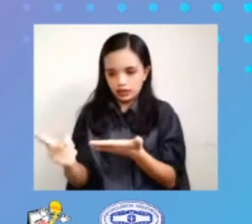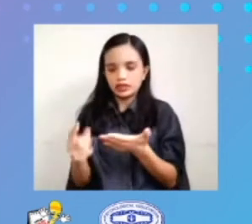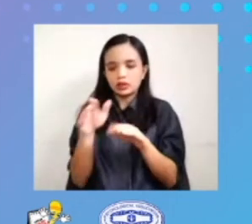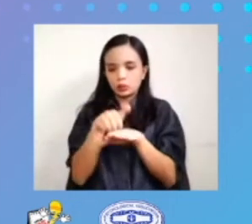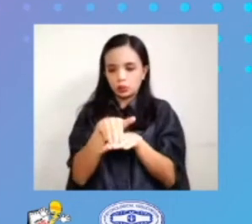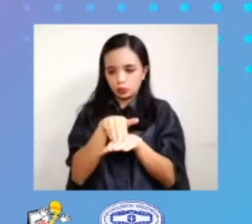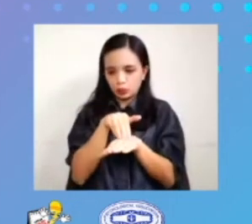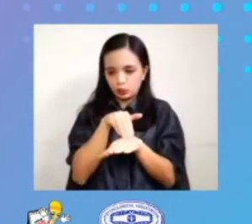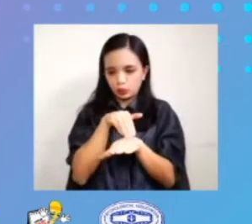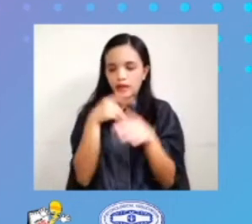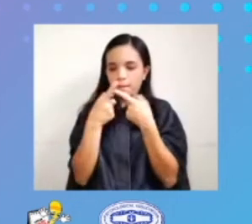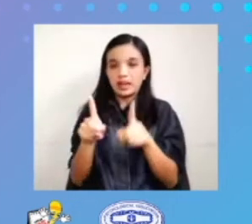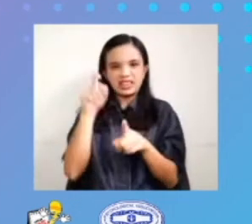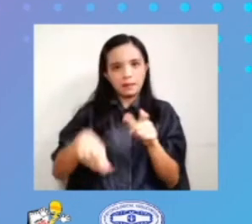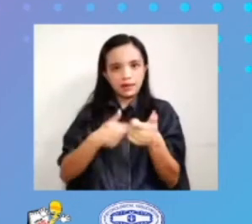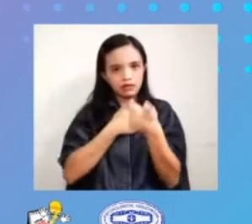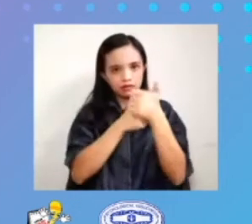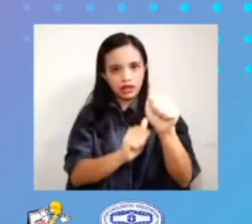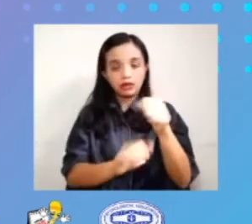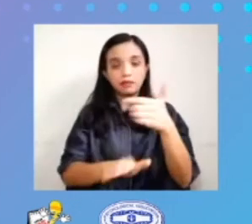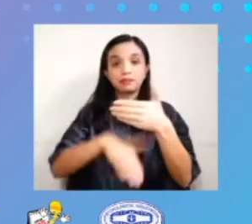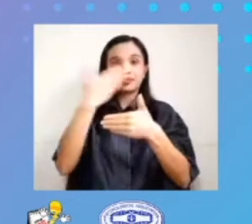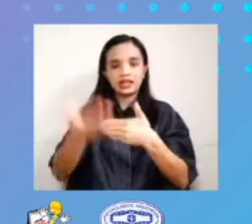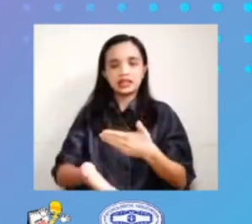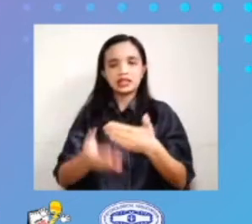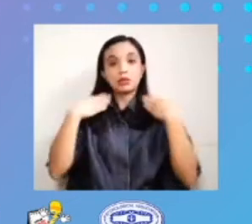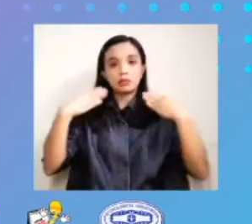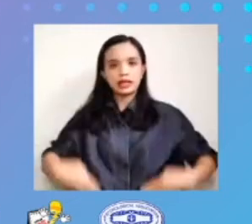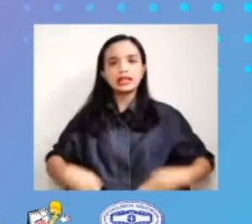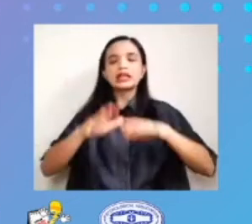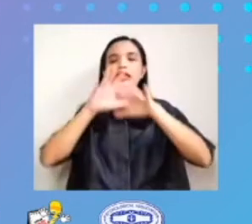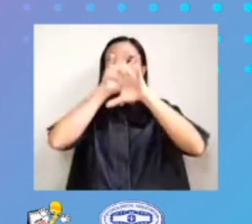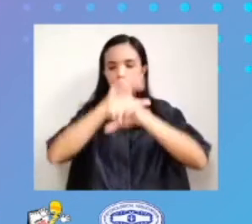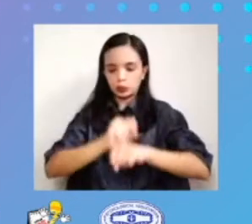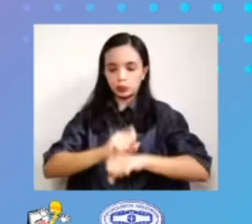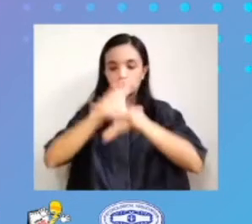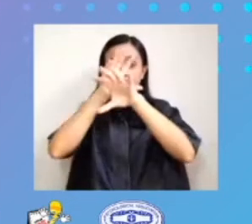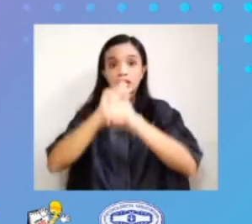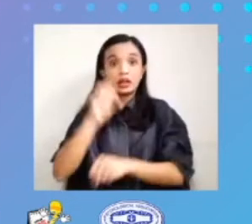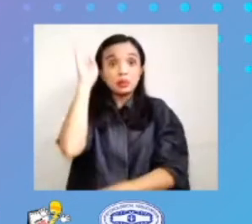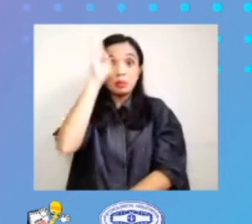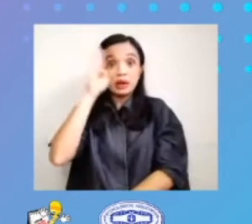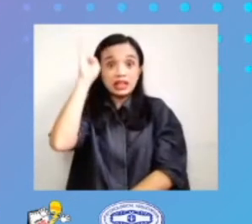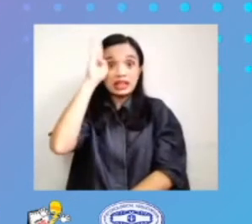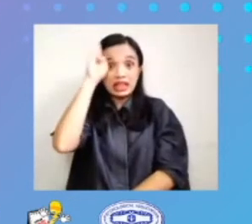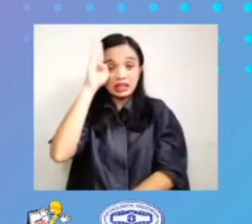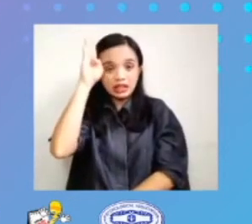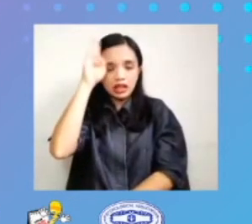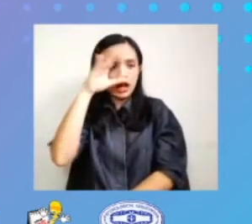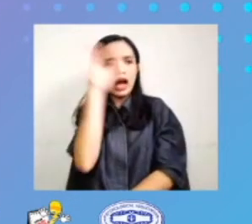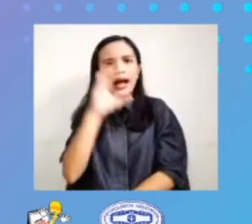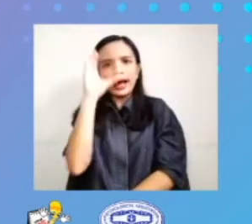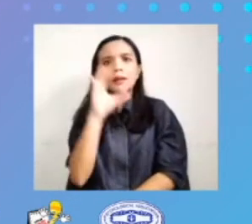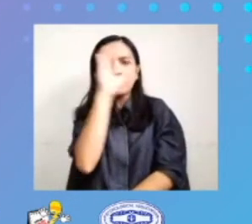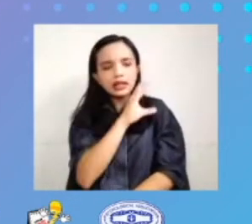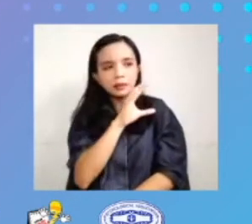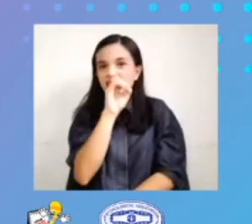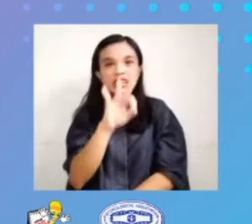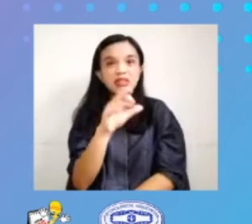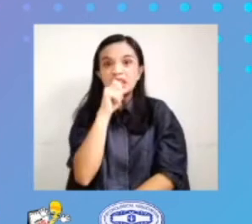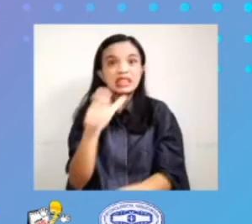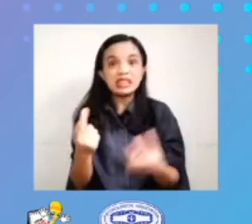no? Context-based lagi yan, context-based. Ano yung kaya ng katawan? Tapos uunti-untiin mo na siyang gagawin. Kasi